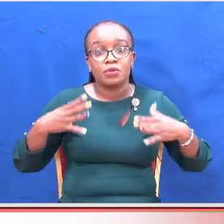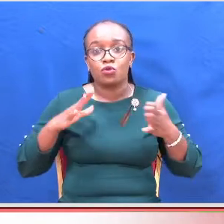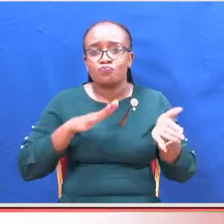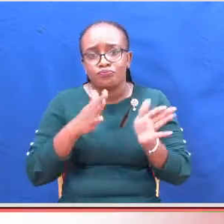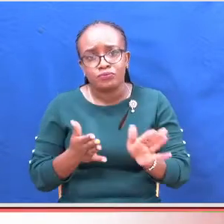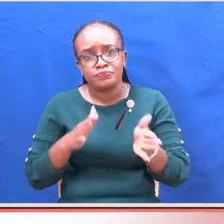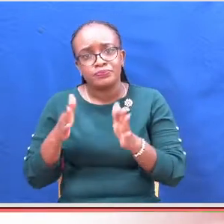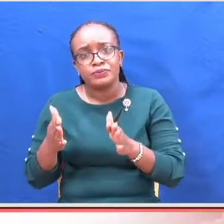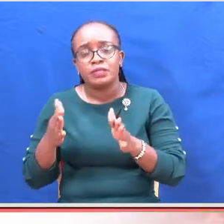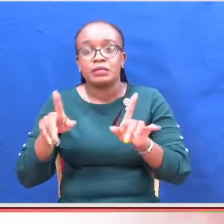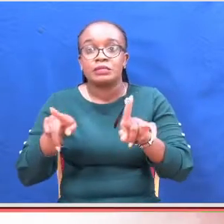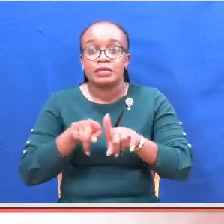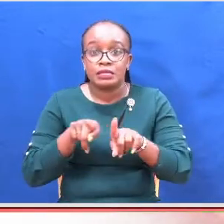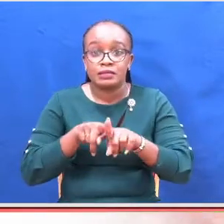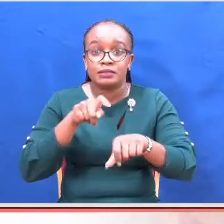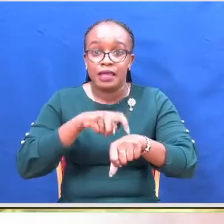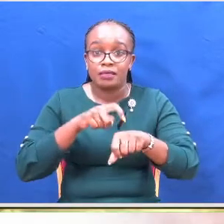huku uchunguzi ukianzishwa.